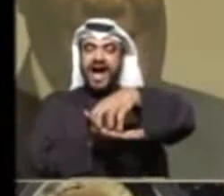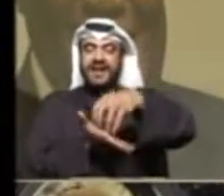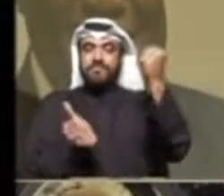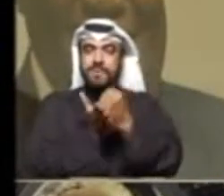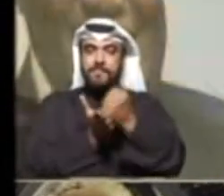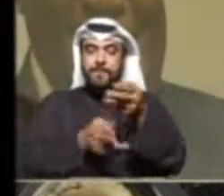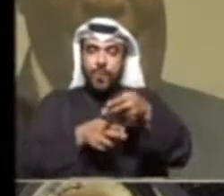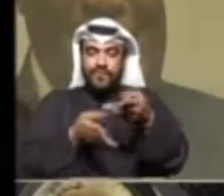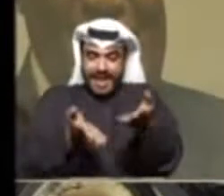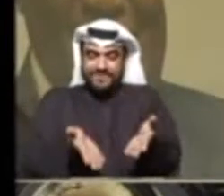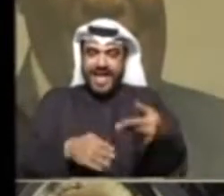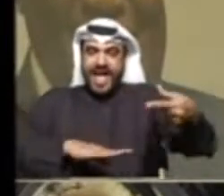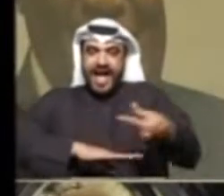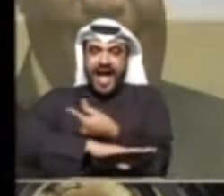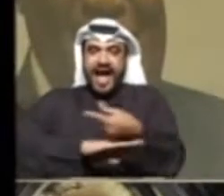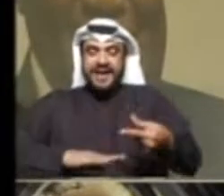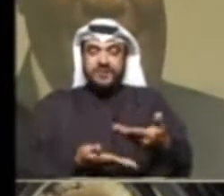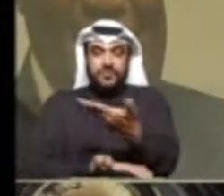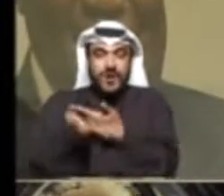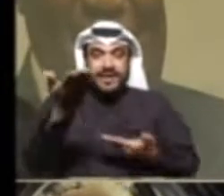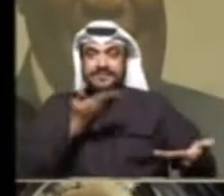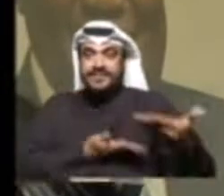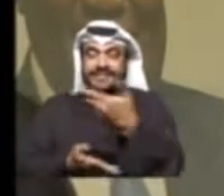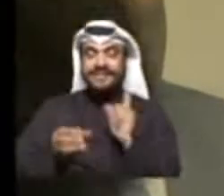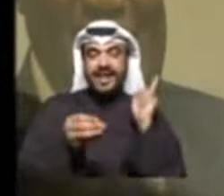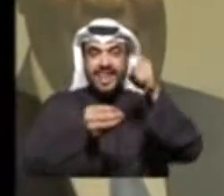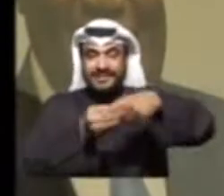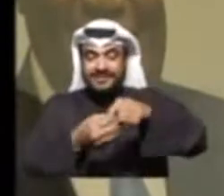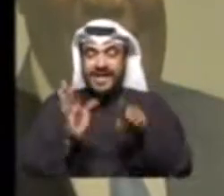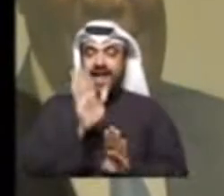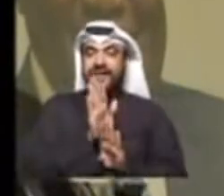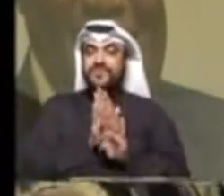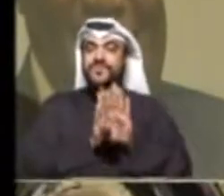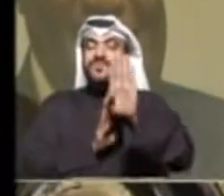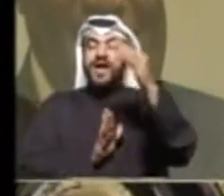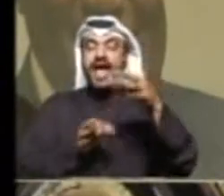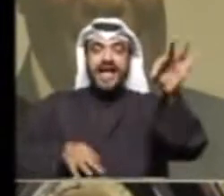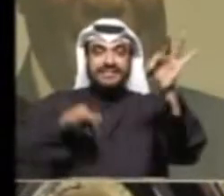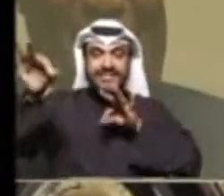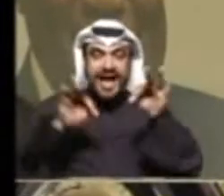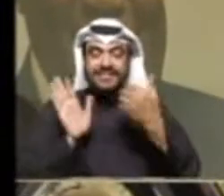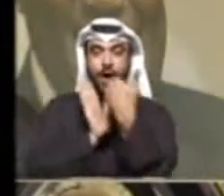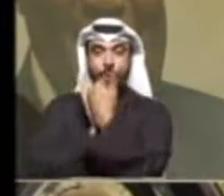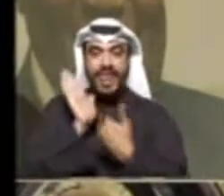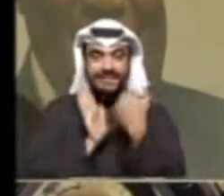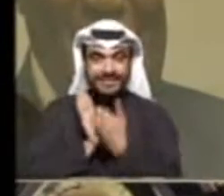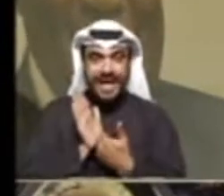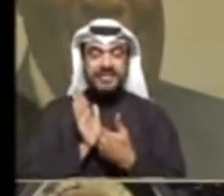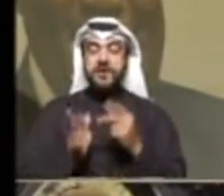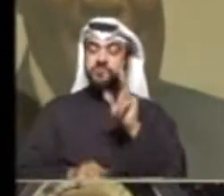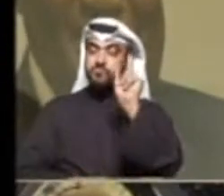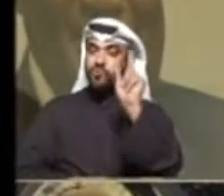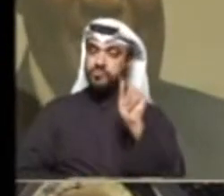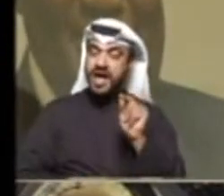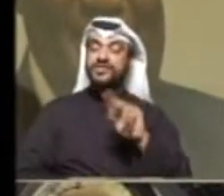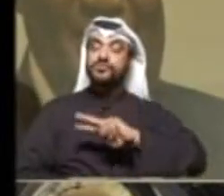بين البلدين الصديقين، وأيضا نمو العلاقات السياسية والاقتصادية وعلى جميع الأصعدة، وهذا يؤكد أيضا تنمية العلاقات